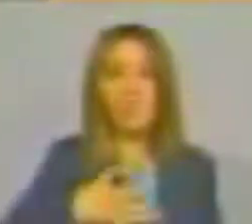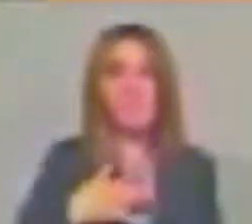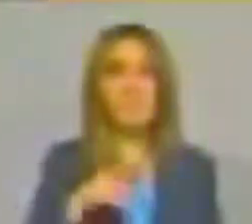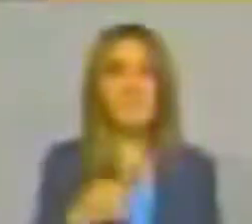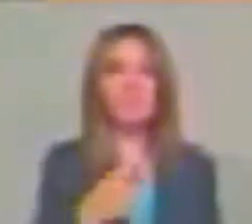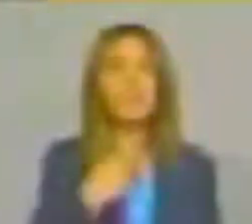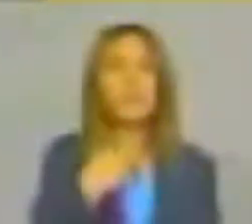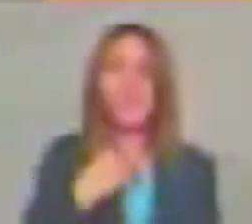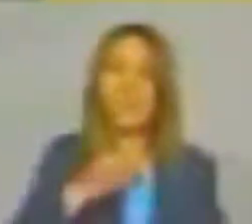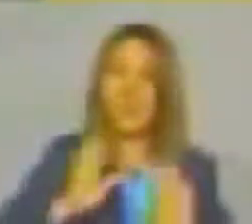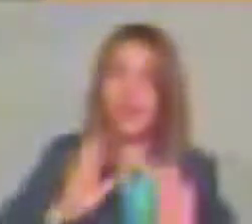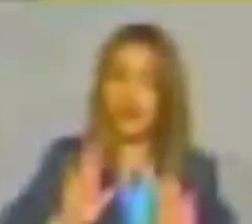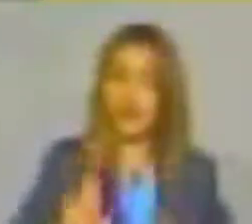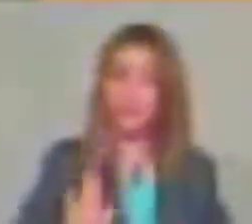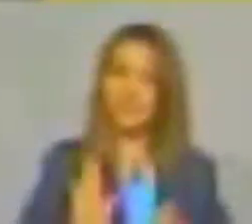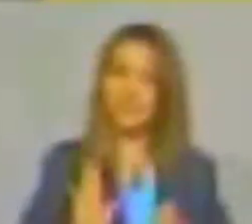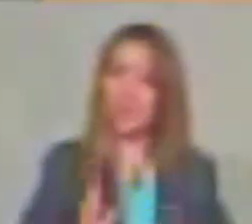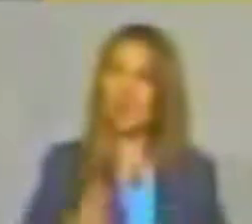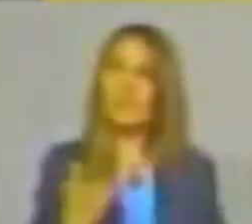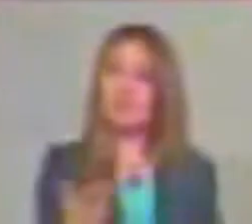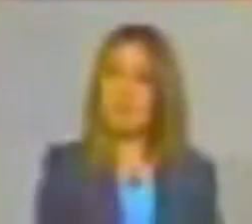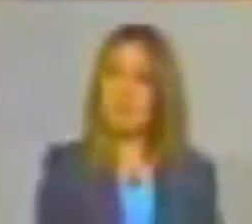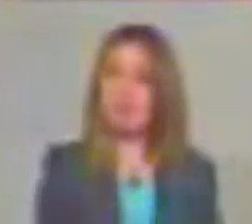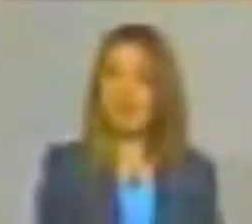kursağınıza tıkayacaktır.